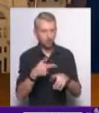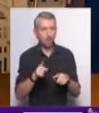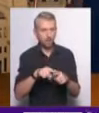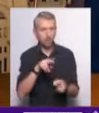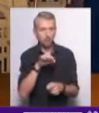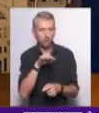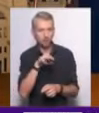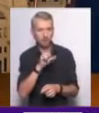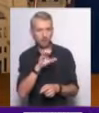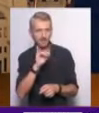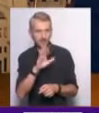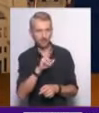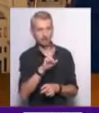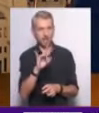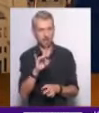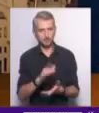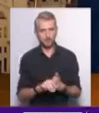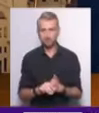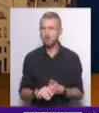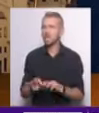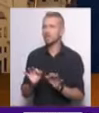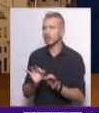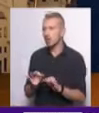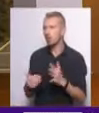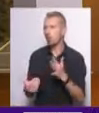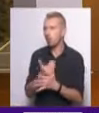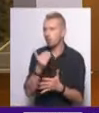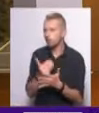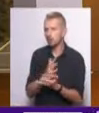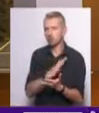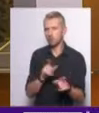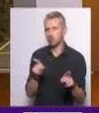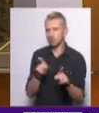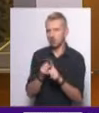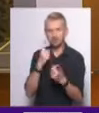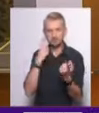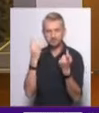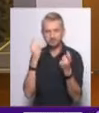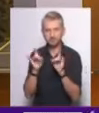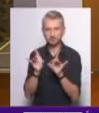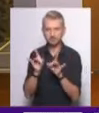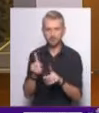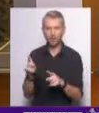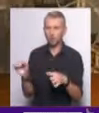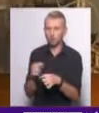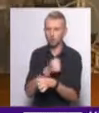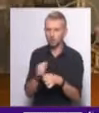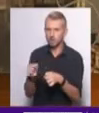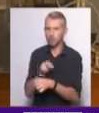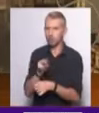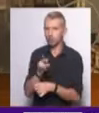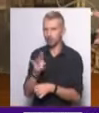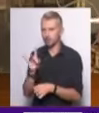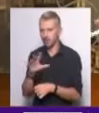Яр. Так, але все ж таки, пане Володимире, звичайно, новини майоріли саме такими заголовками, що сутичка в Протасовому Яру